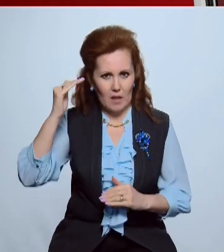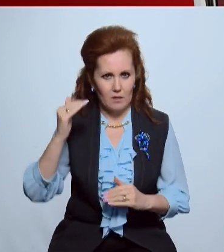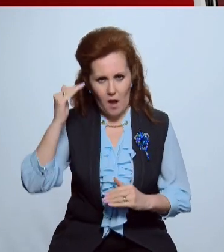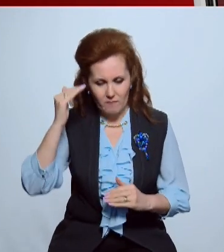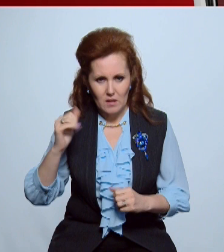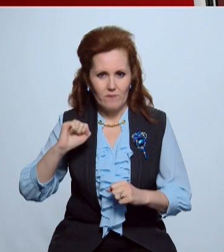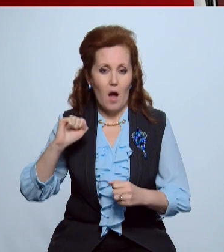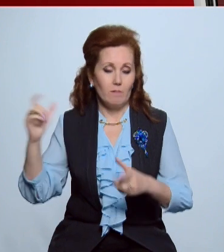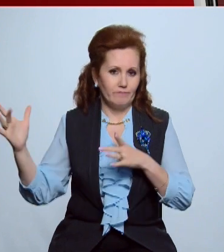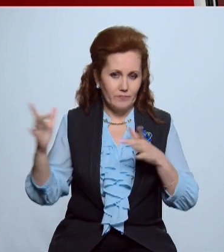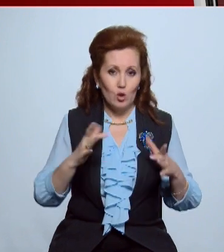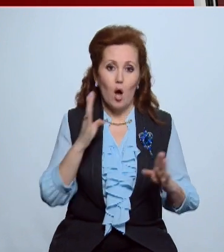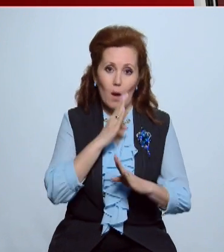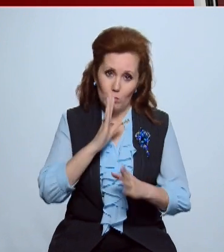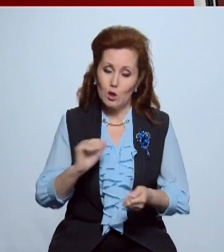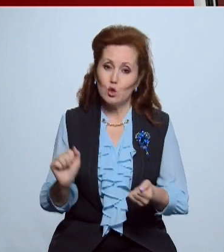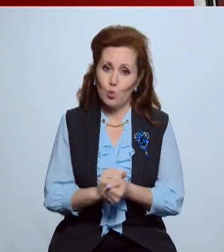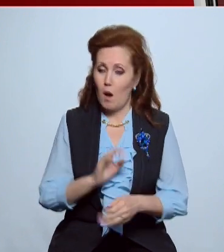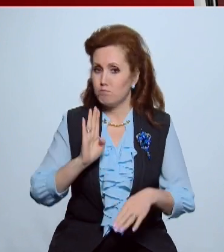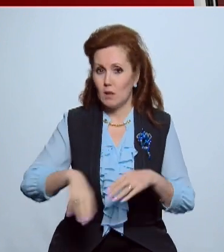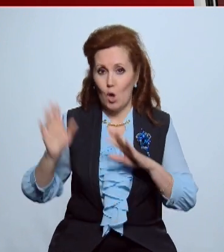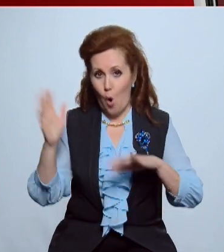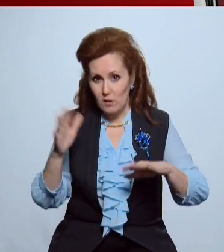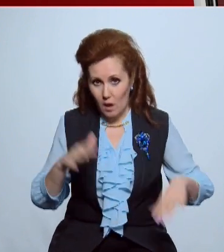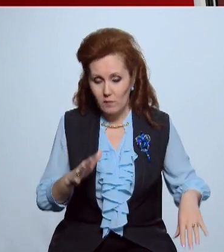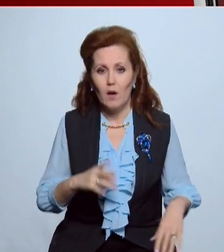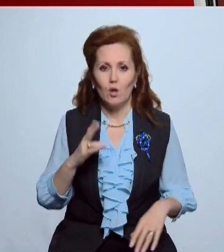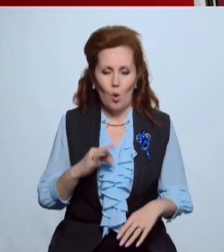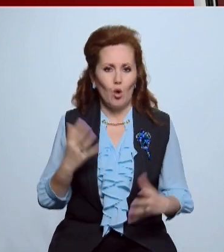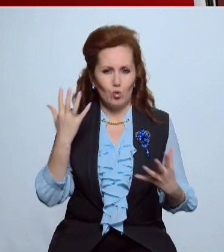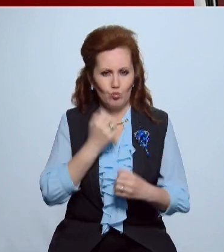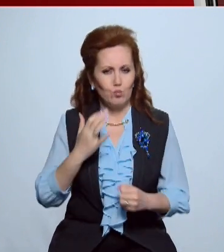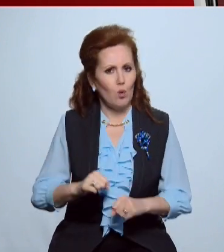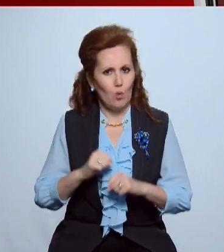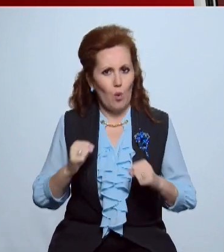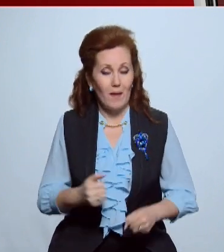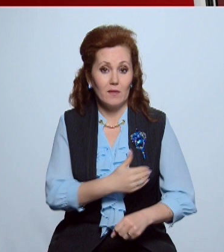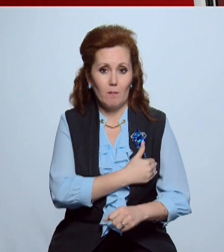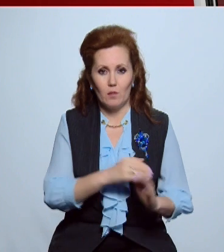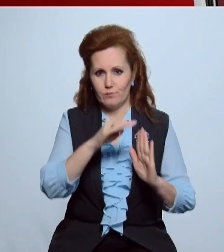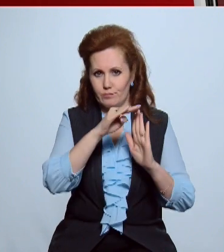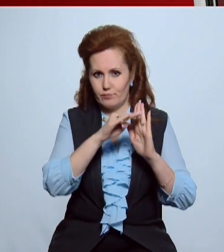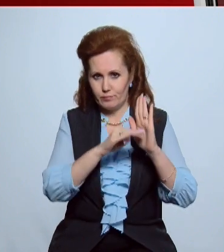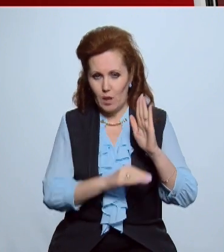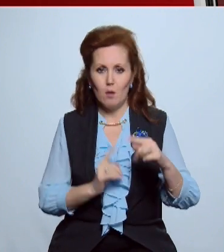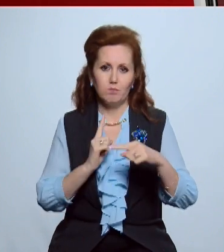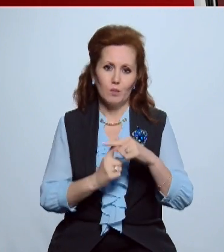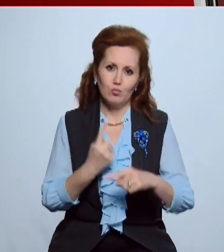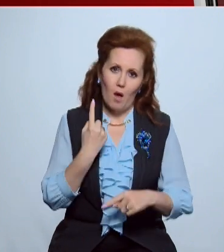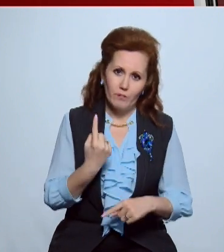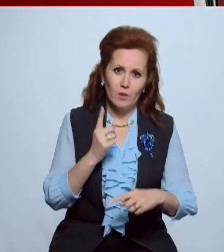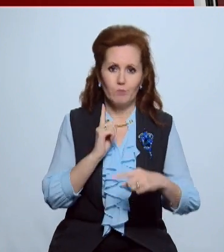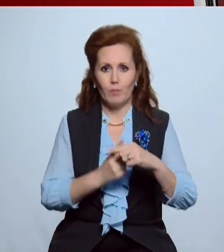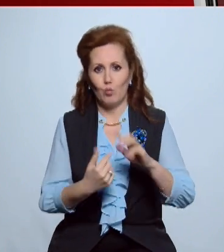скандинавского антициклона, но погода будет сухая, без осадков. Единственное, что холодные ночи. Температуры ночные плюс 1, плюс